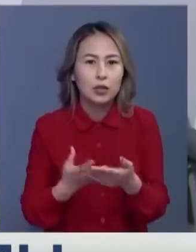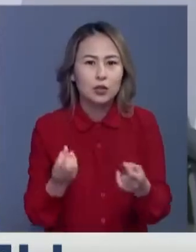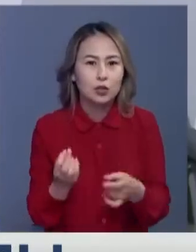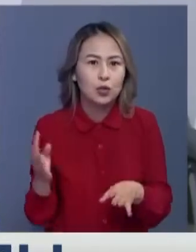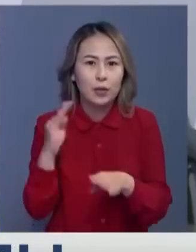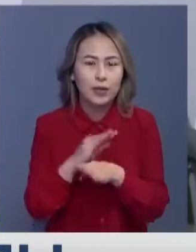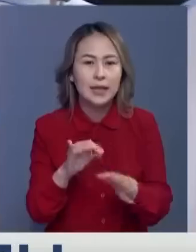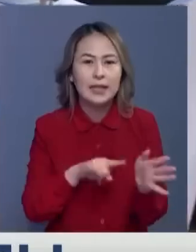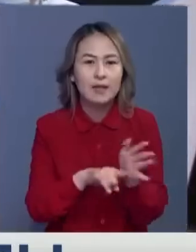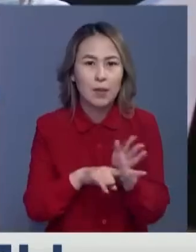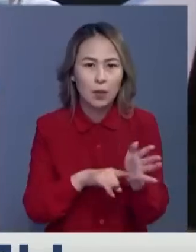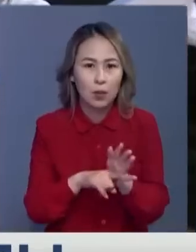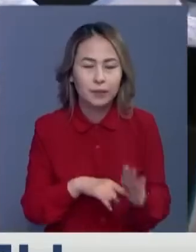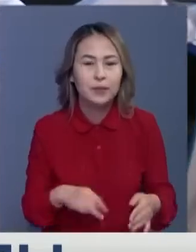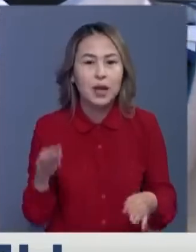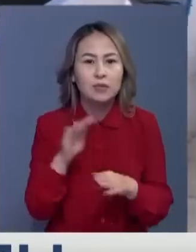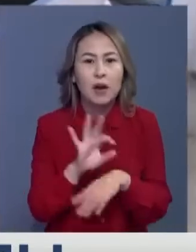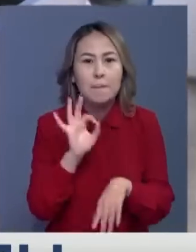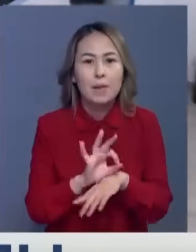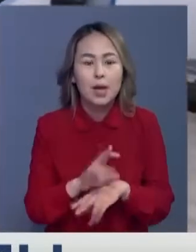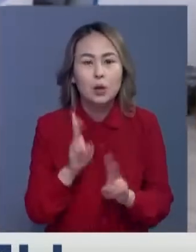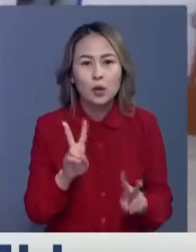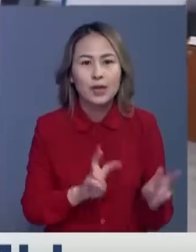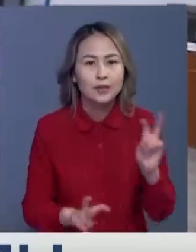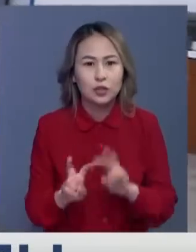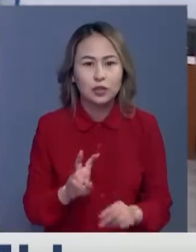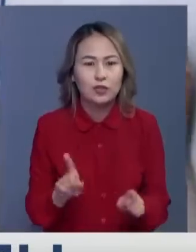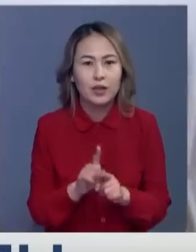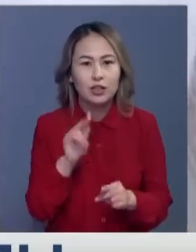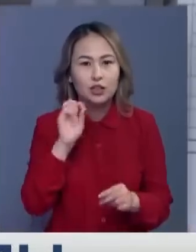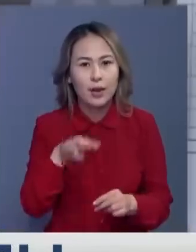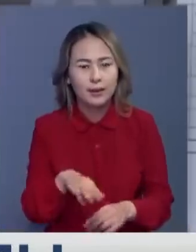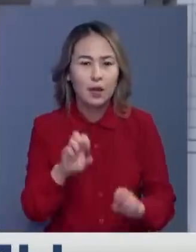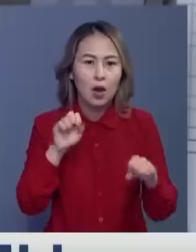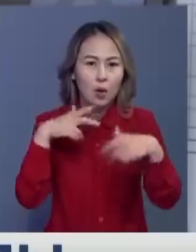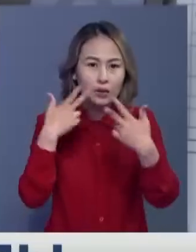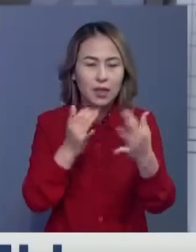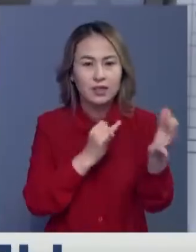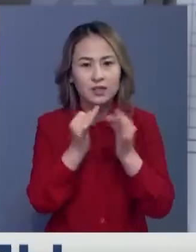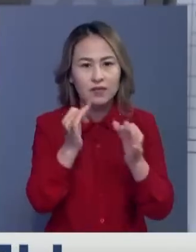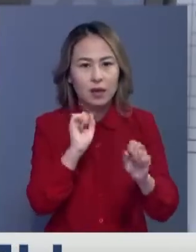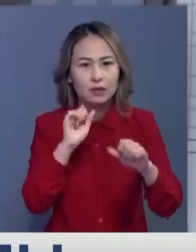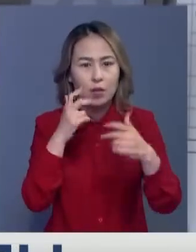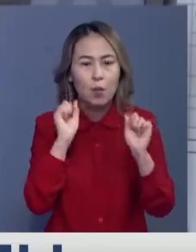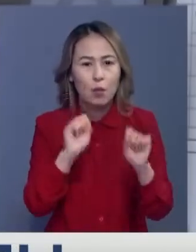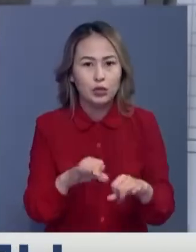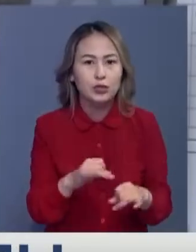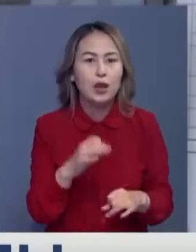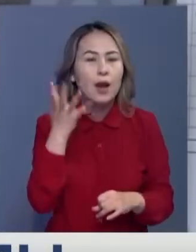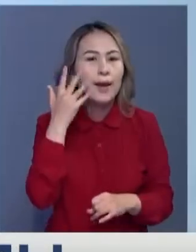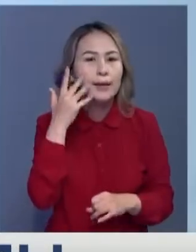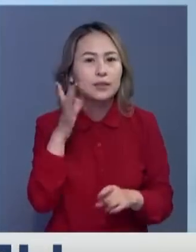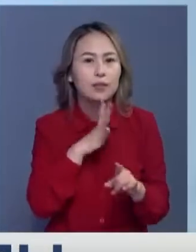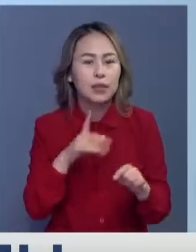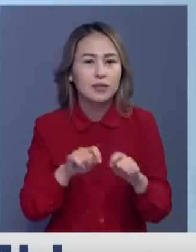дополнительно у невропатолога. Дертке дауа іздеген тұрғындар дәрігерлермен чат, аудио және бейне байланыс арқылы тілде салады. Бір айта кетерлігі,